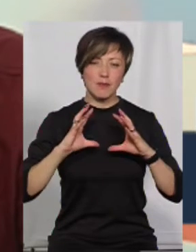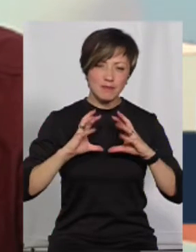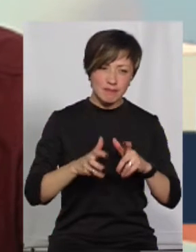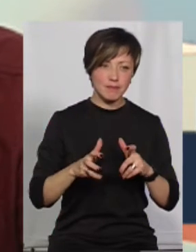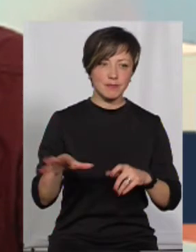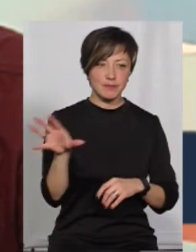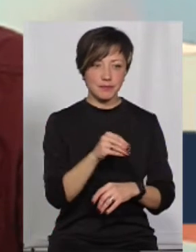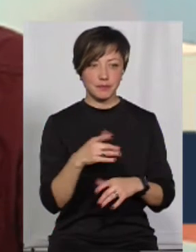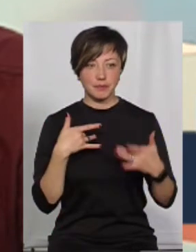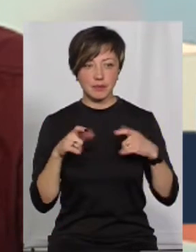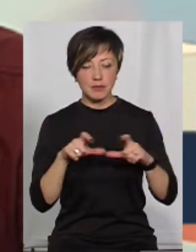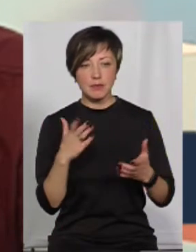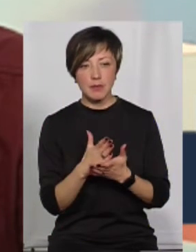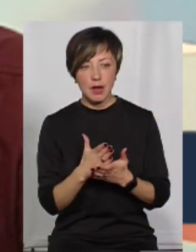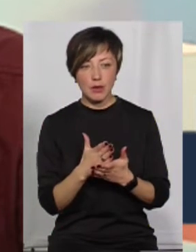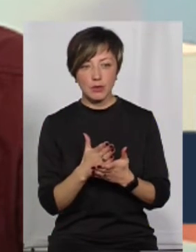всьому світу, вони